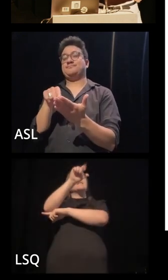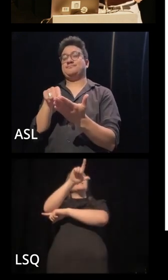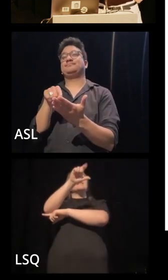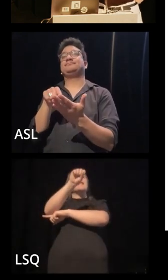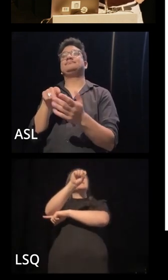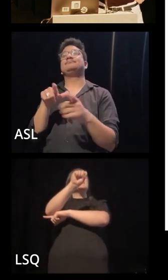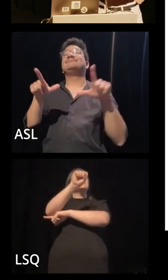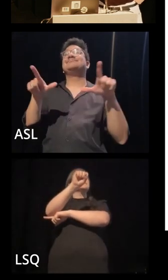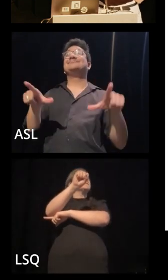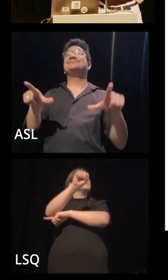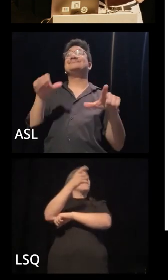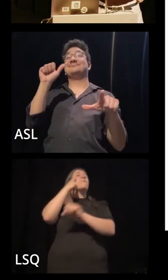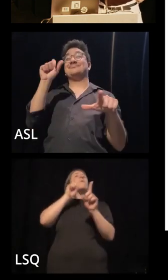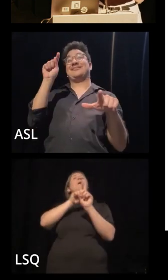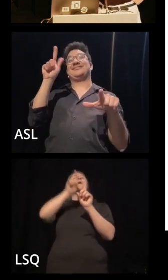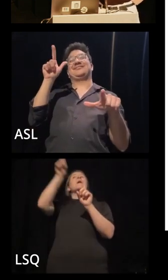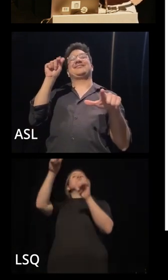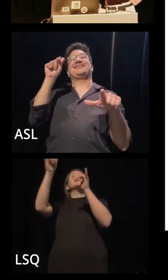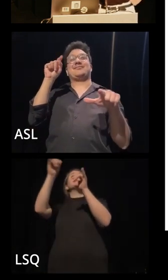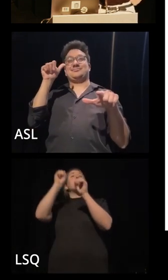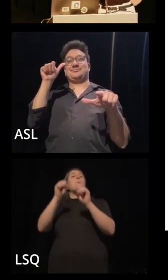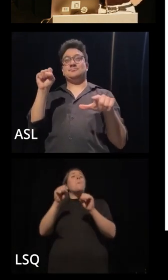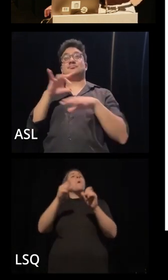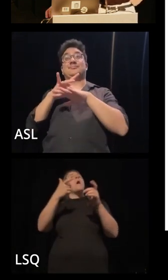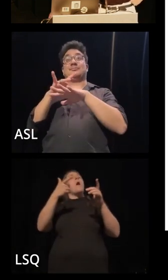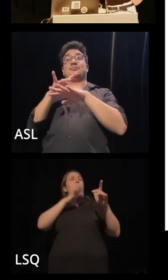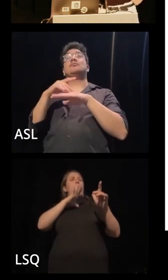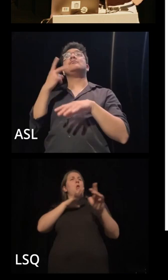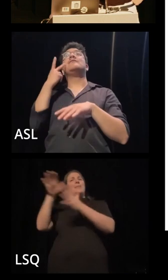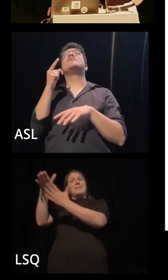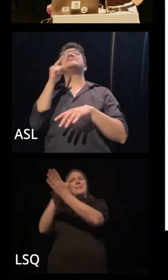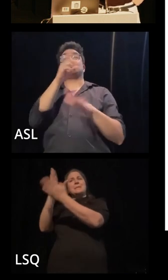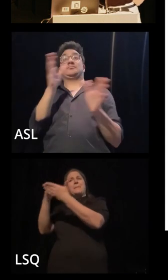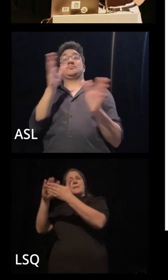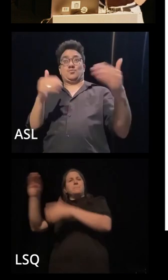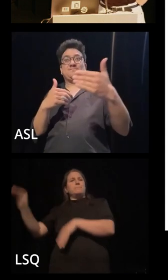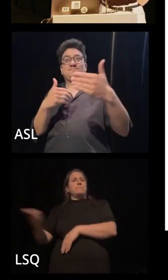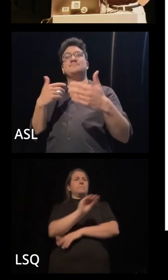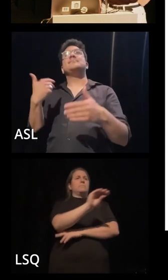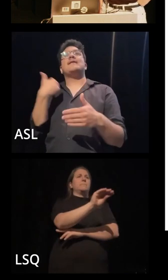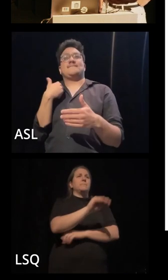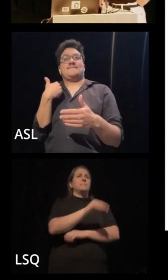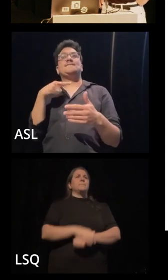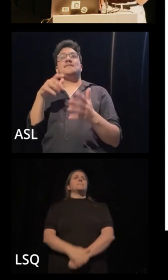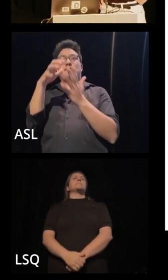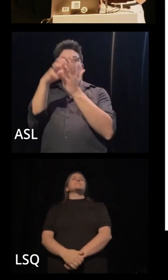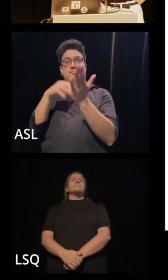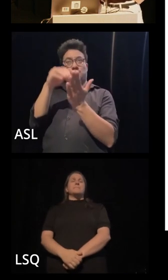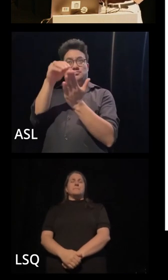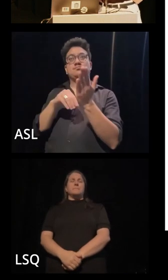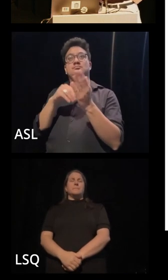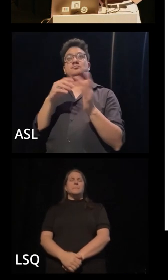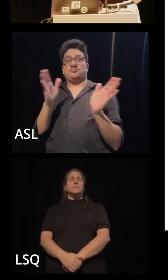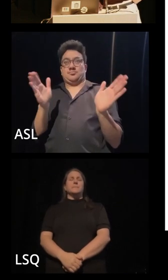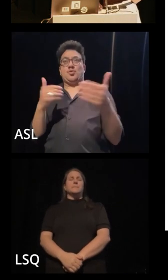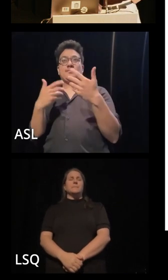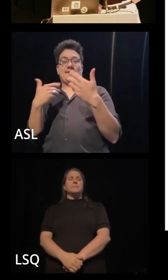les salles de médiation. Et dans l'espace public,